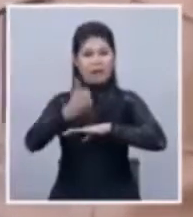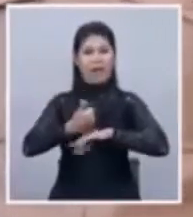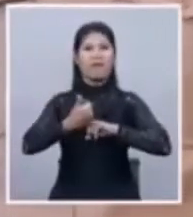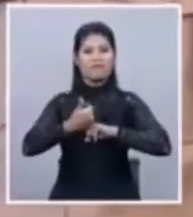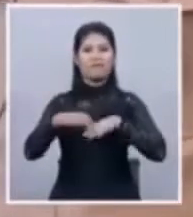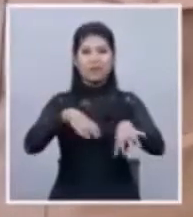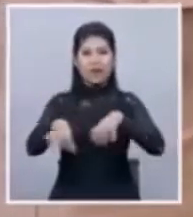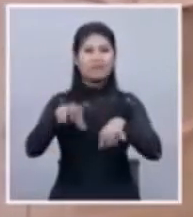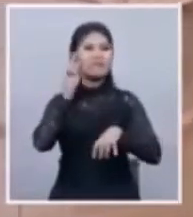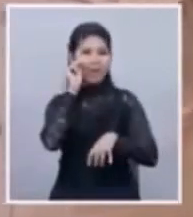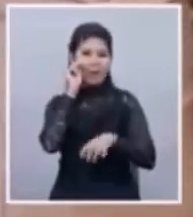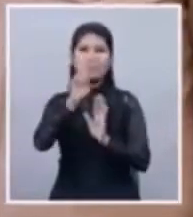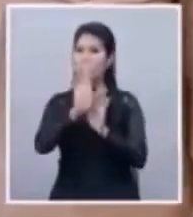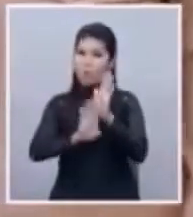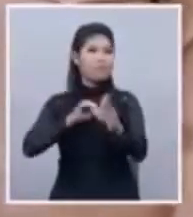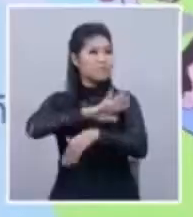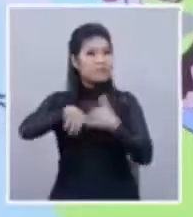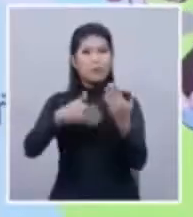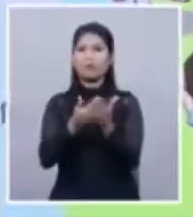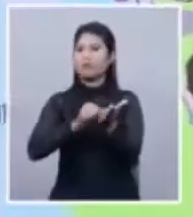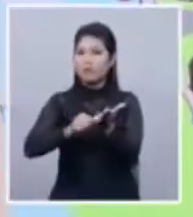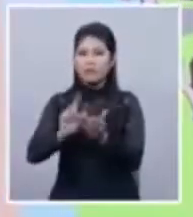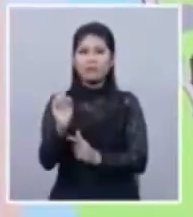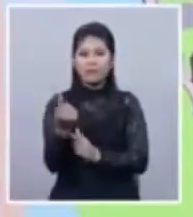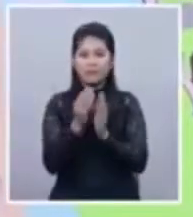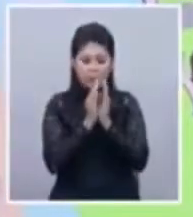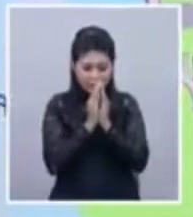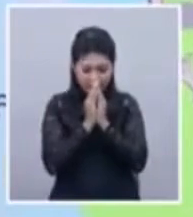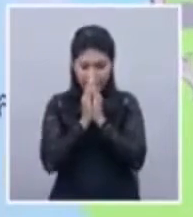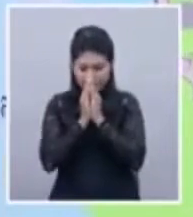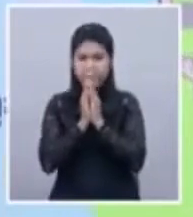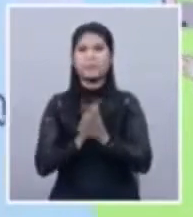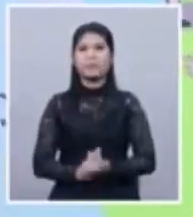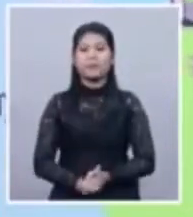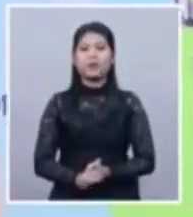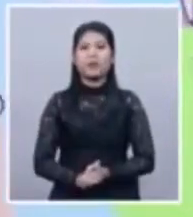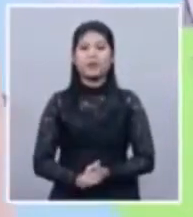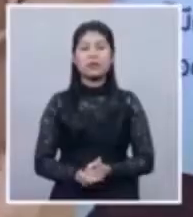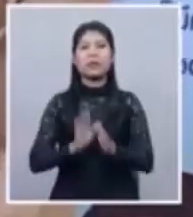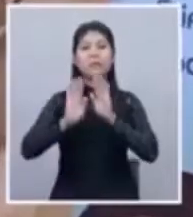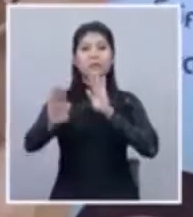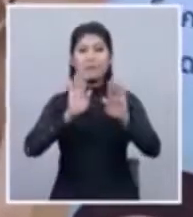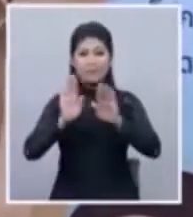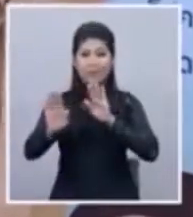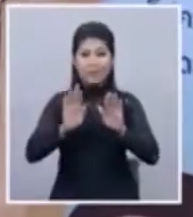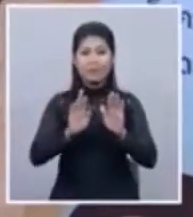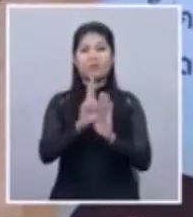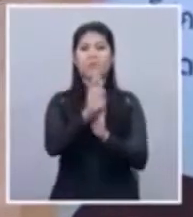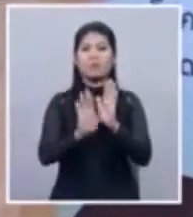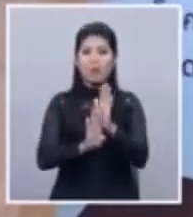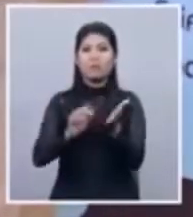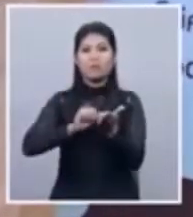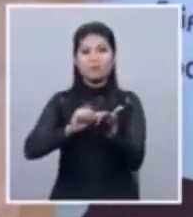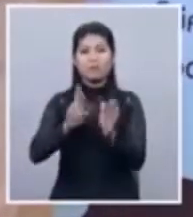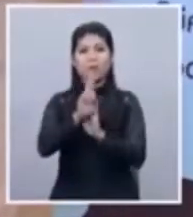รูปทรัพยากรน้ำทั้งระบบด้วยค่ะสวัสดีค่ะท่านรองค่ะ สวัสดีครับ ท่านรองคะถ้าเกิดเทียบระบบการปฏิรูป